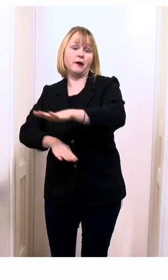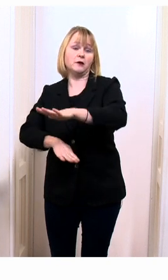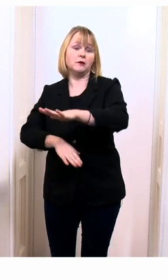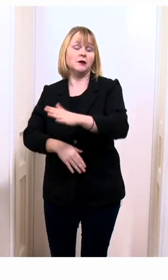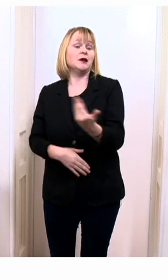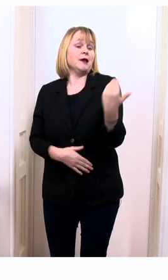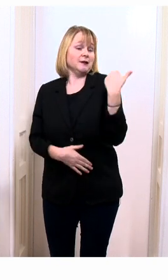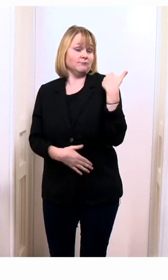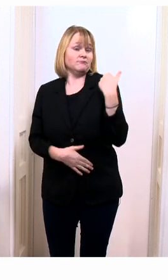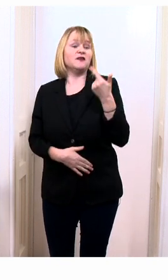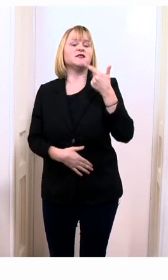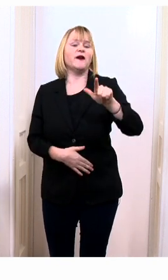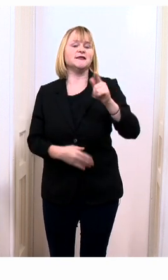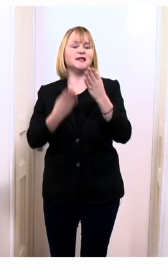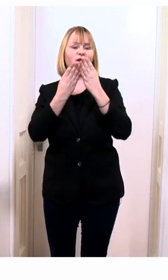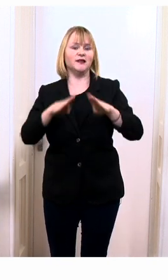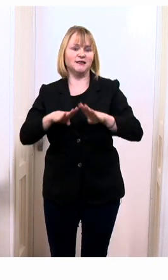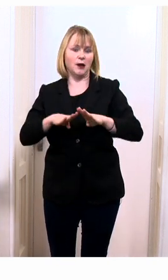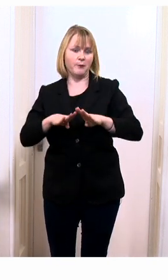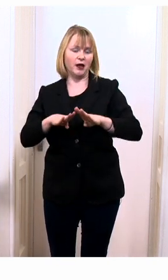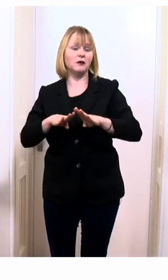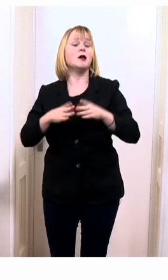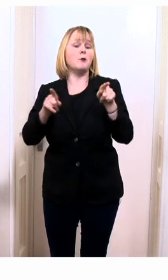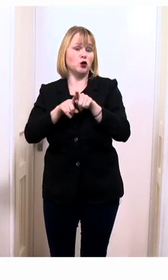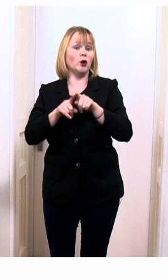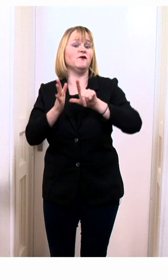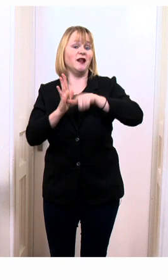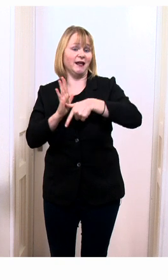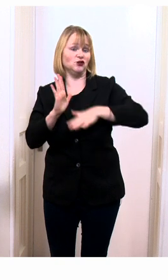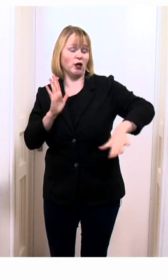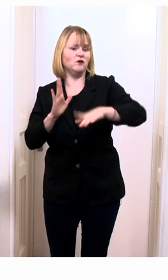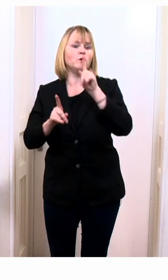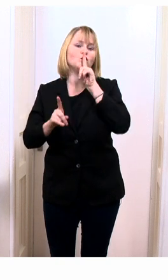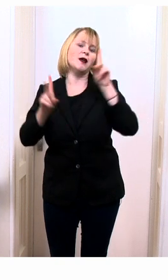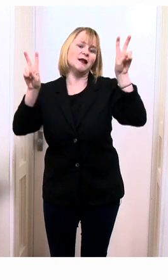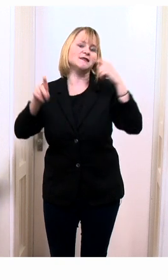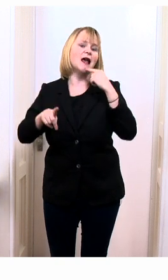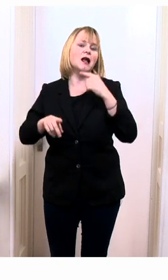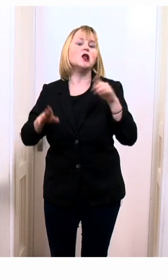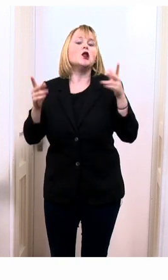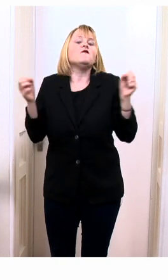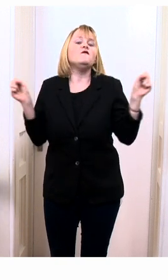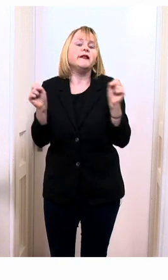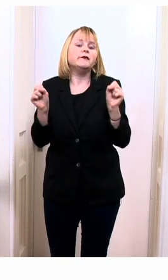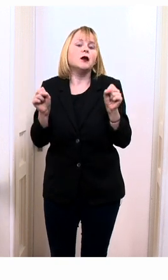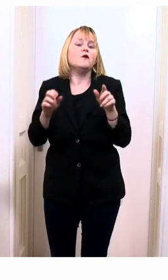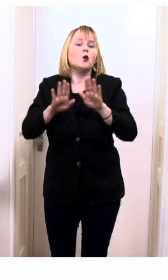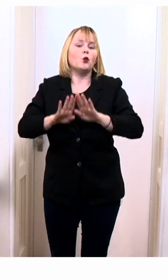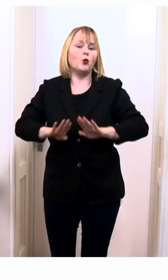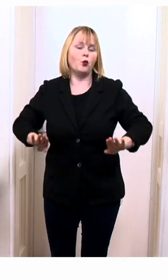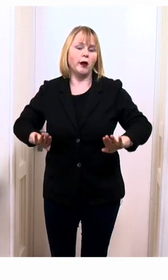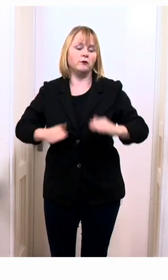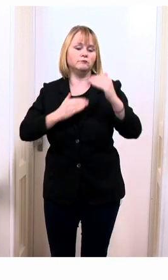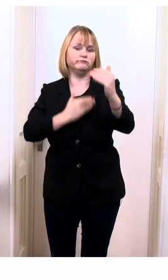Seit dem 20. Dezember befindet sich Liechtenstein also quasi in einer Winterruhe. Diese Winterruhe war